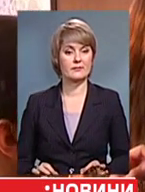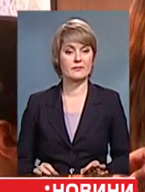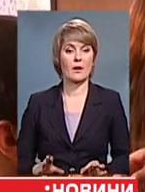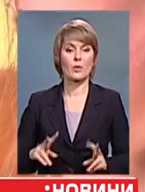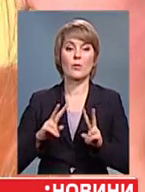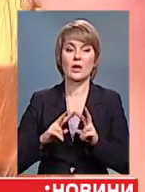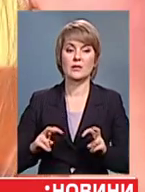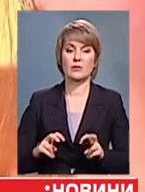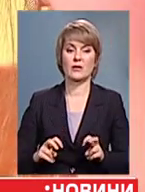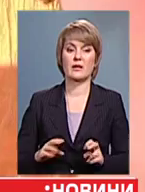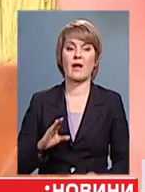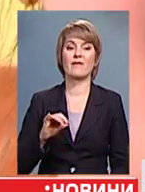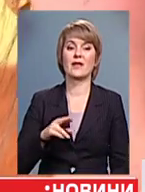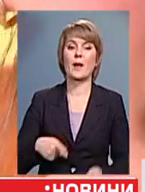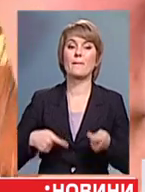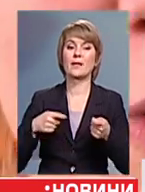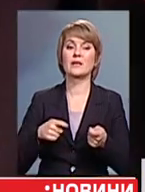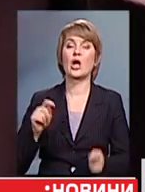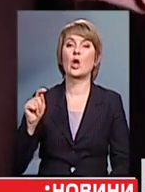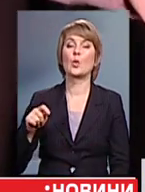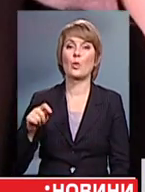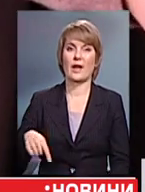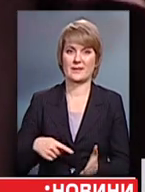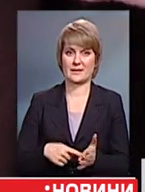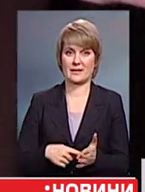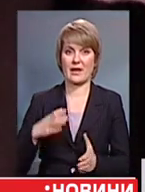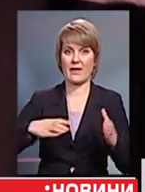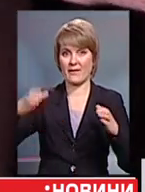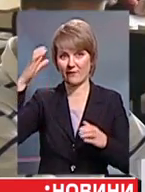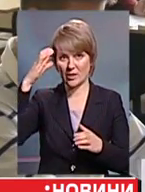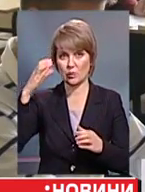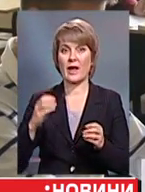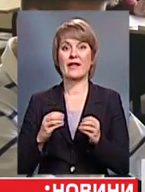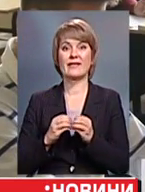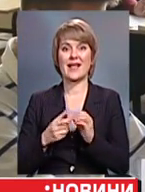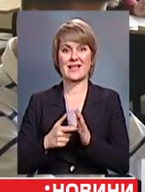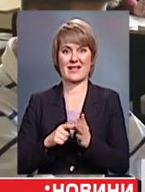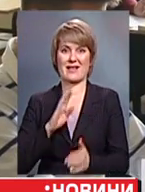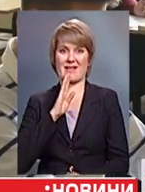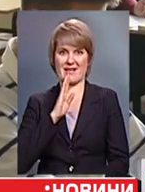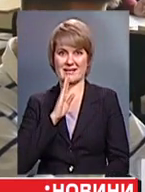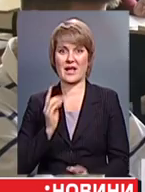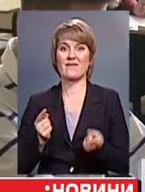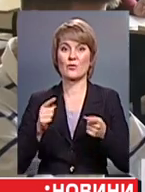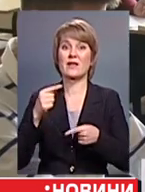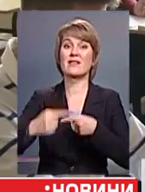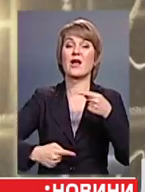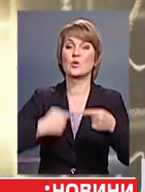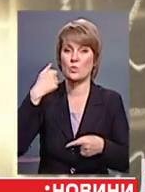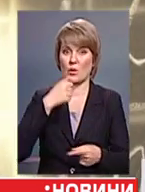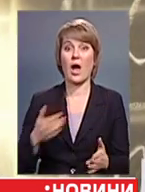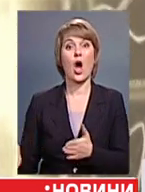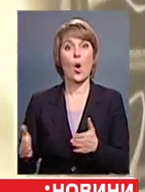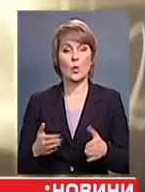рівня. Валерія приїхала з Луганська. До вишу десятикласниця вступатиме лише наступного року. Та